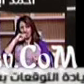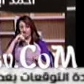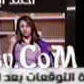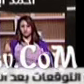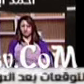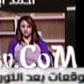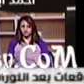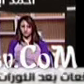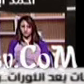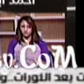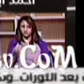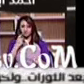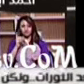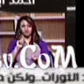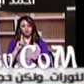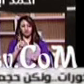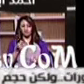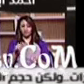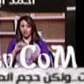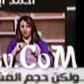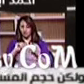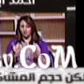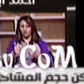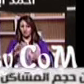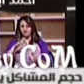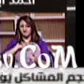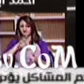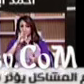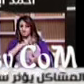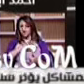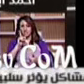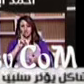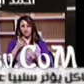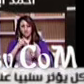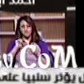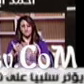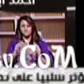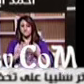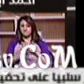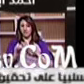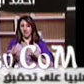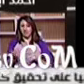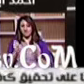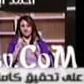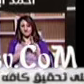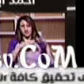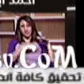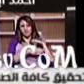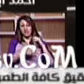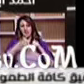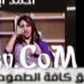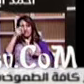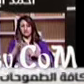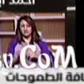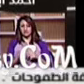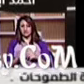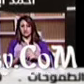وهتتحرك ايه لزمتها احنا النهارده حركه تمرد انا بقول من اول ما بدات قلت عليها كلمه